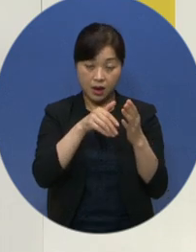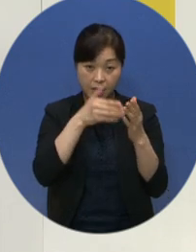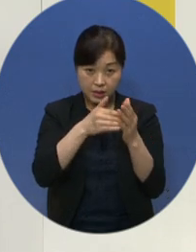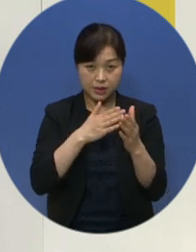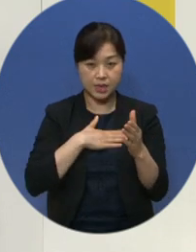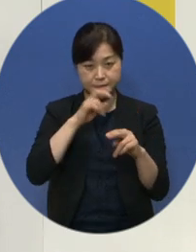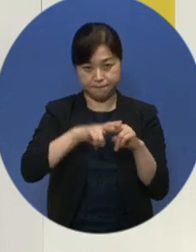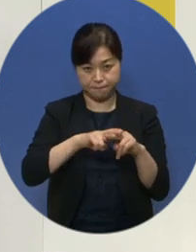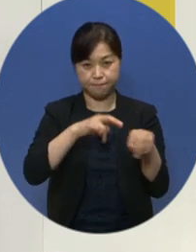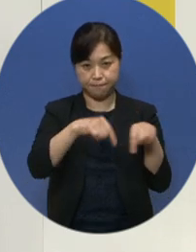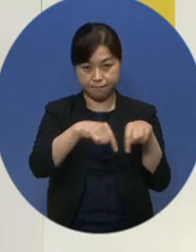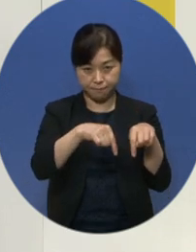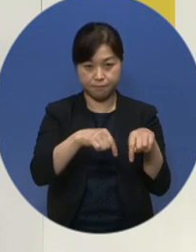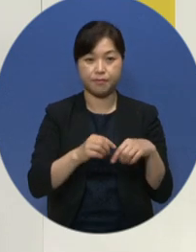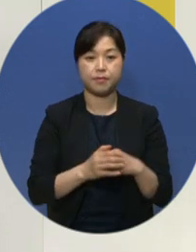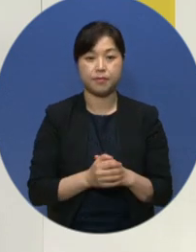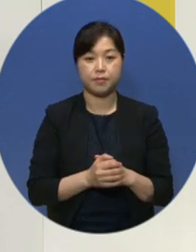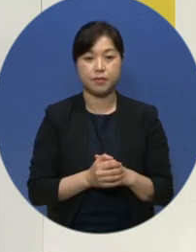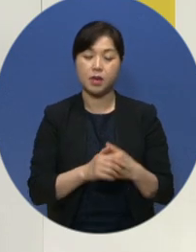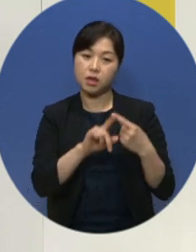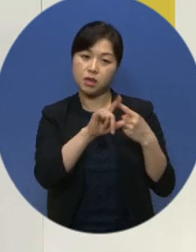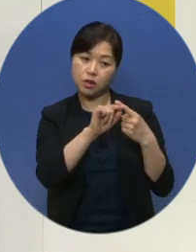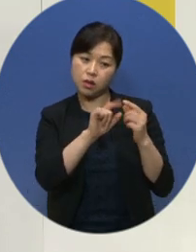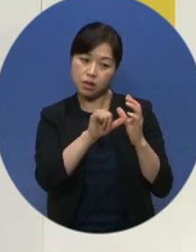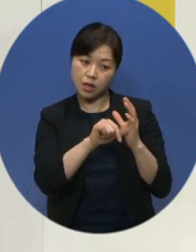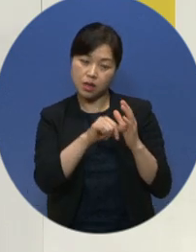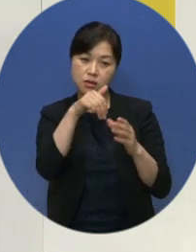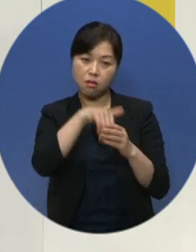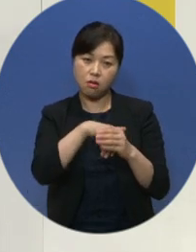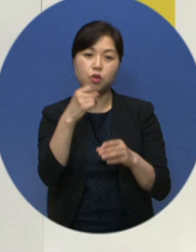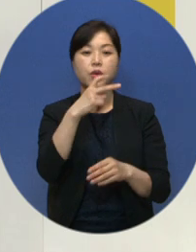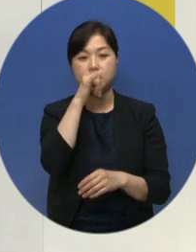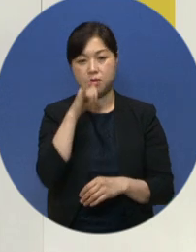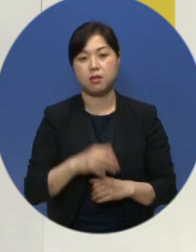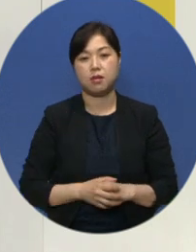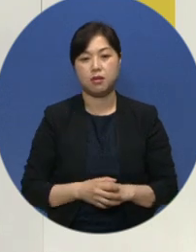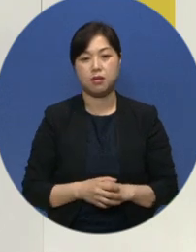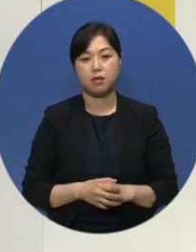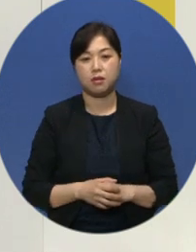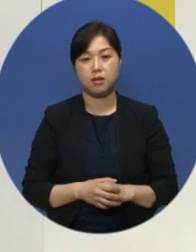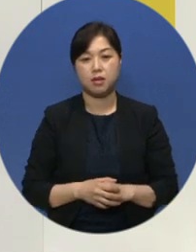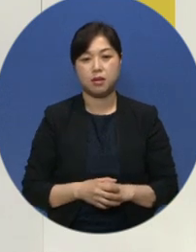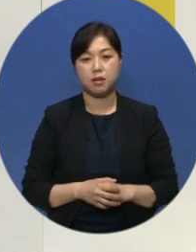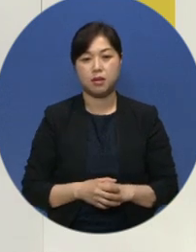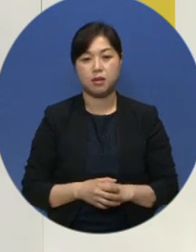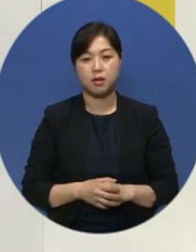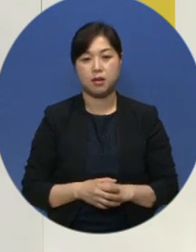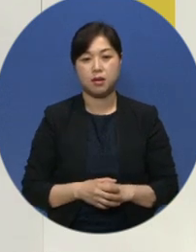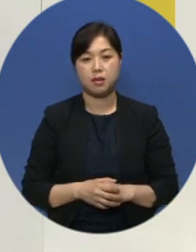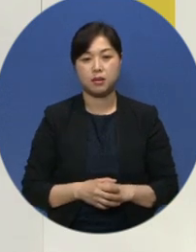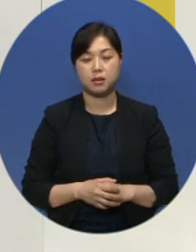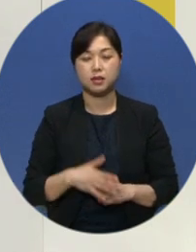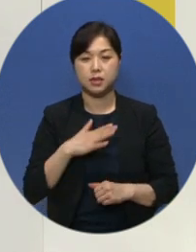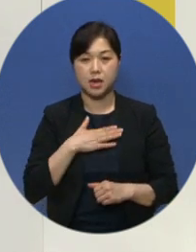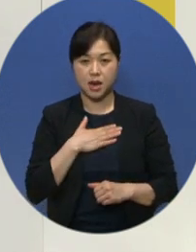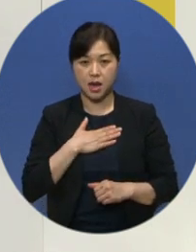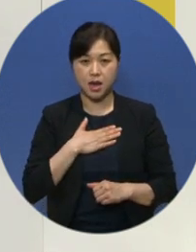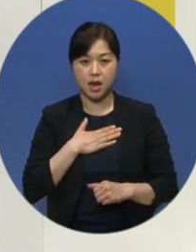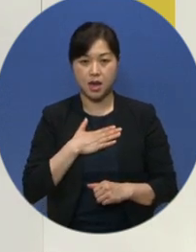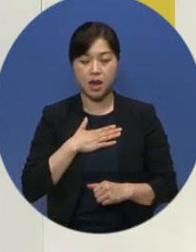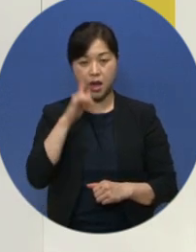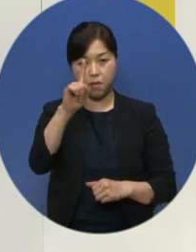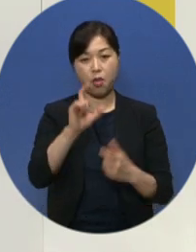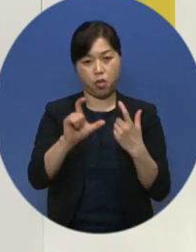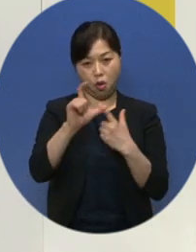음 1월 쯤에 이제 그 선거가 또 있습니다 예 그래서 뭐 이제 제가 더